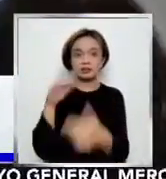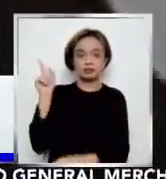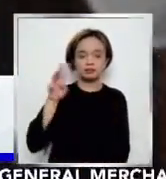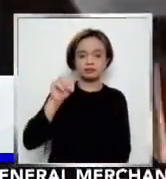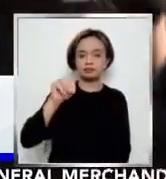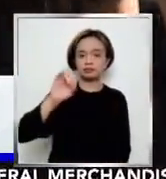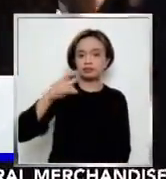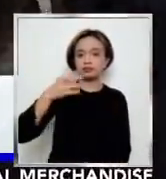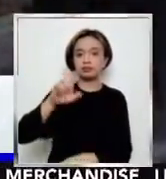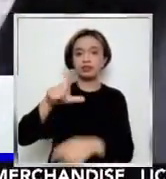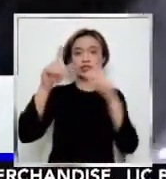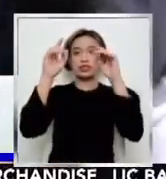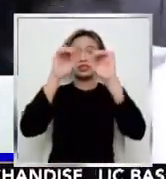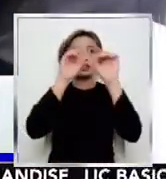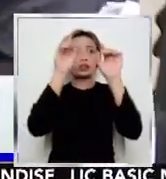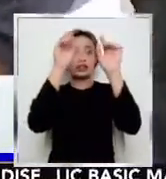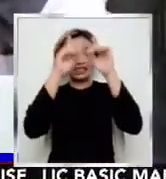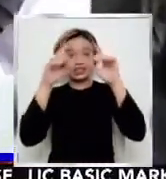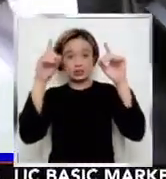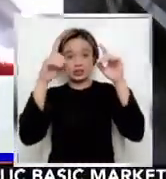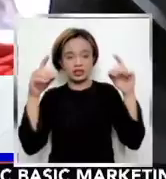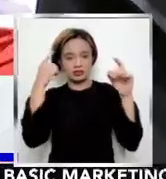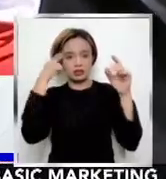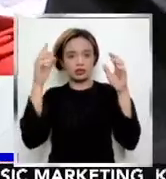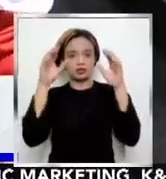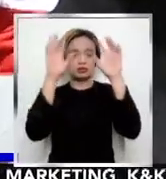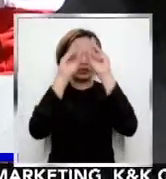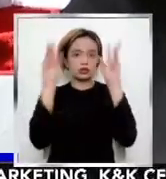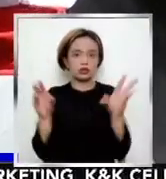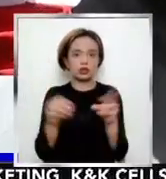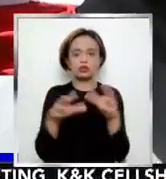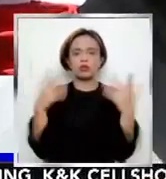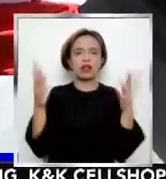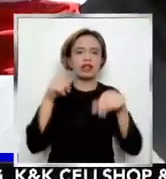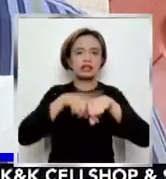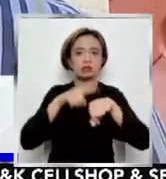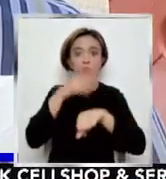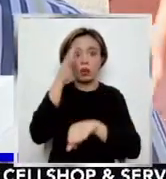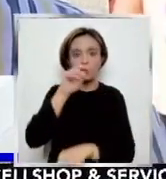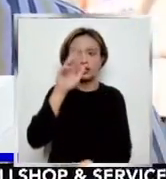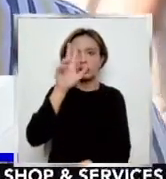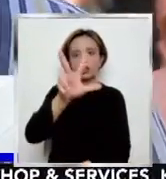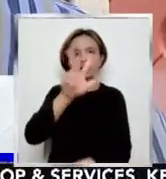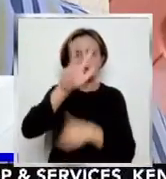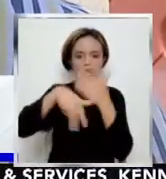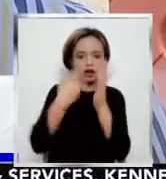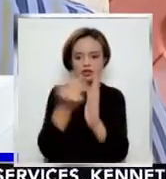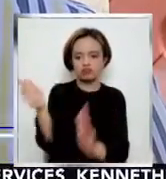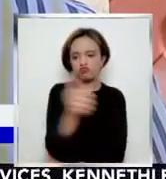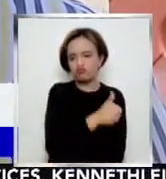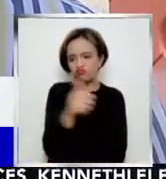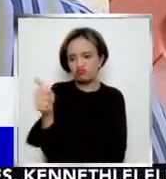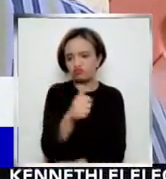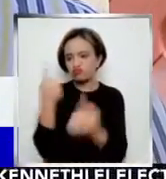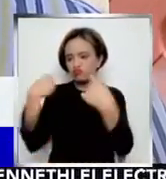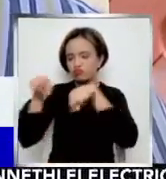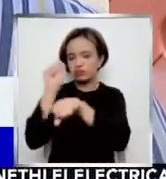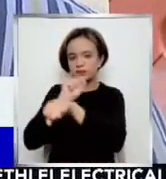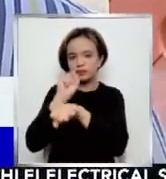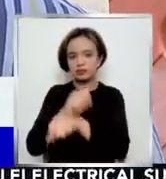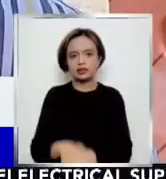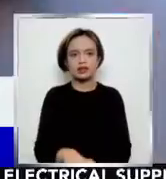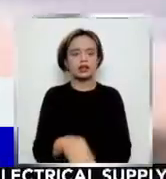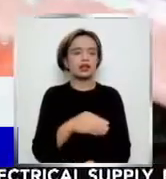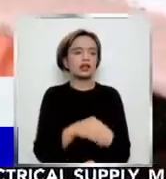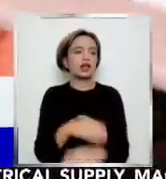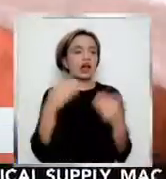wala na rin panahon dahil 3 oras din ang commute papunta pa lang sa trabaho. Mas may magagawa pa sana ako sa bahay kung mas